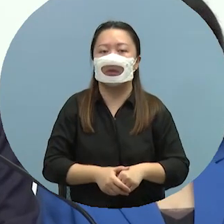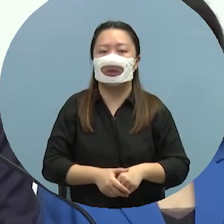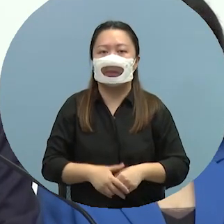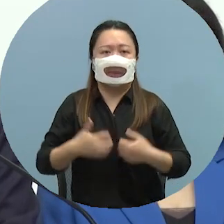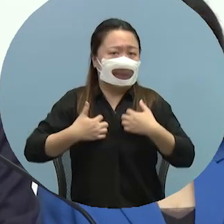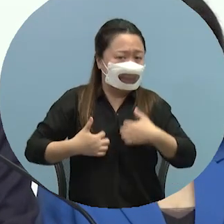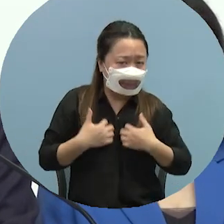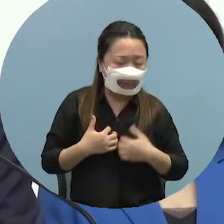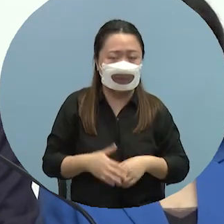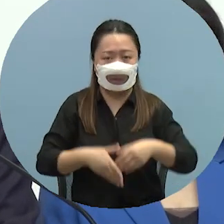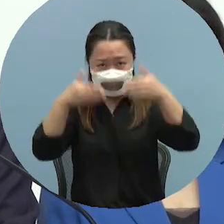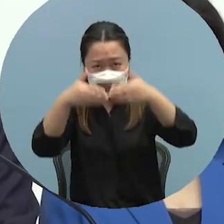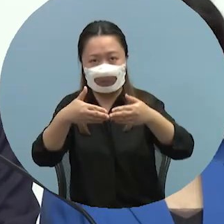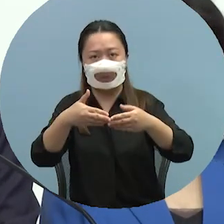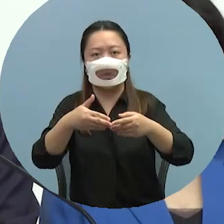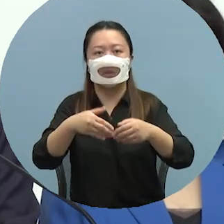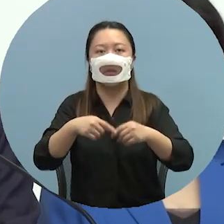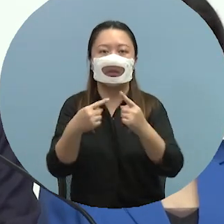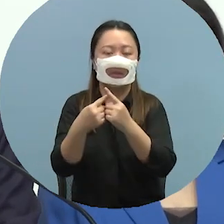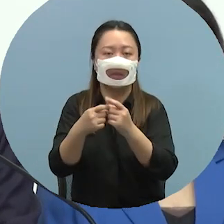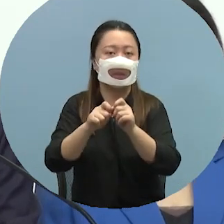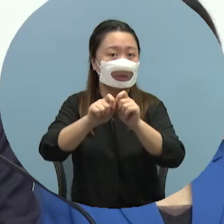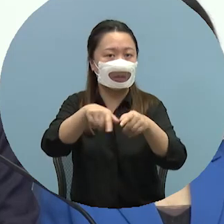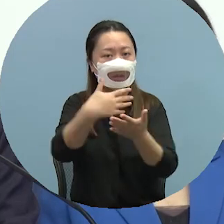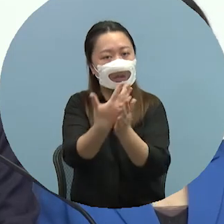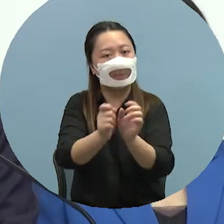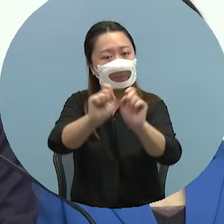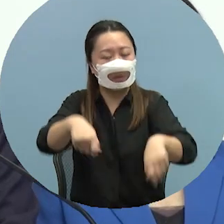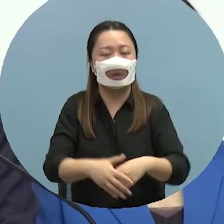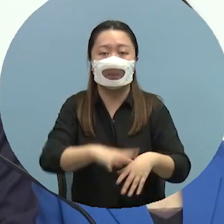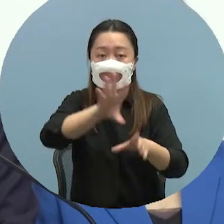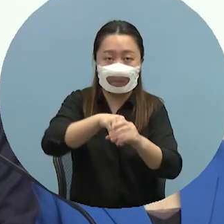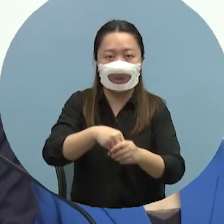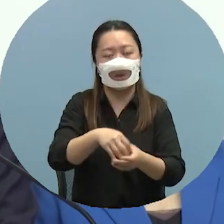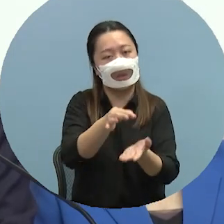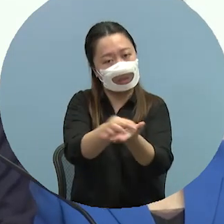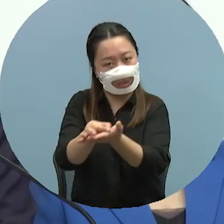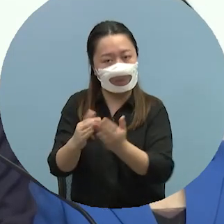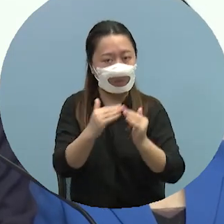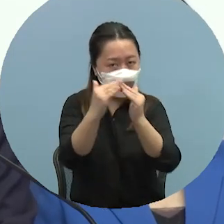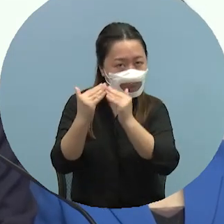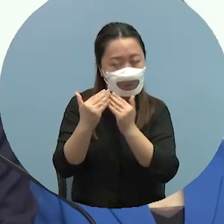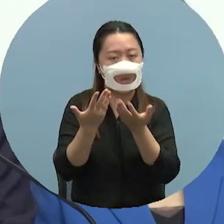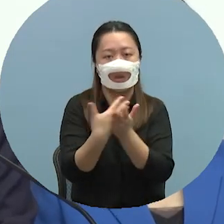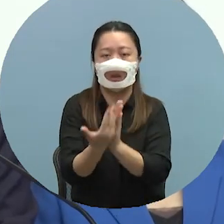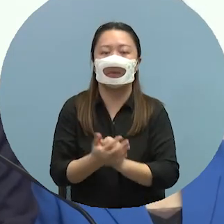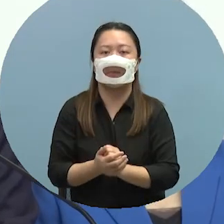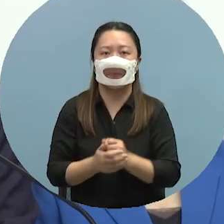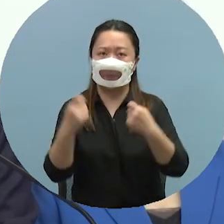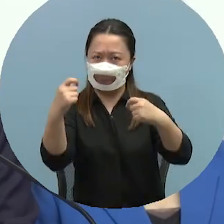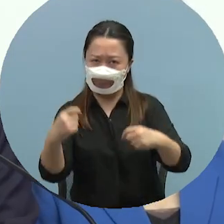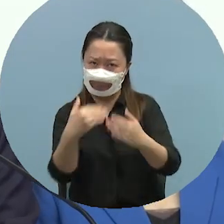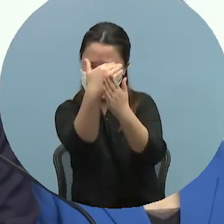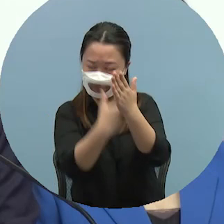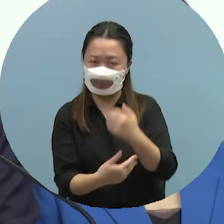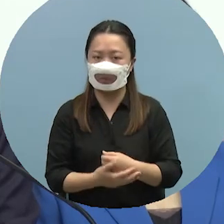切、最關注的問題，包括土地房屋供應方面，要精簡程